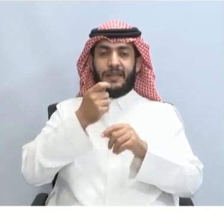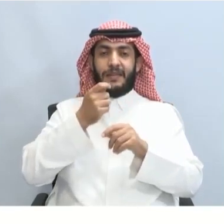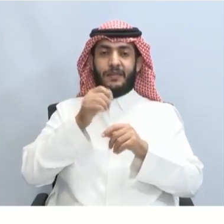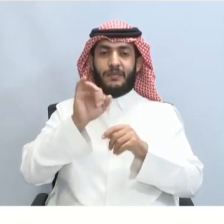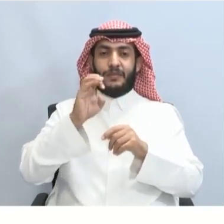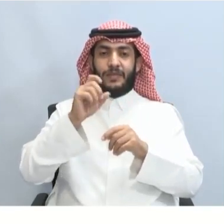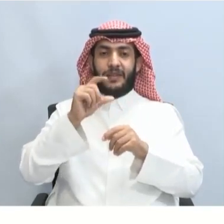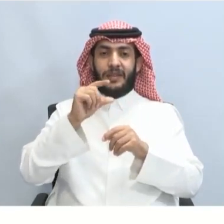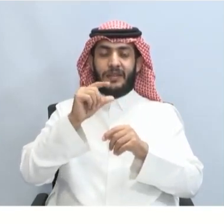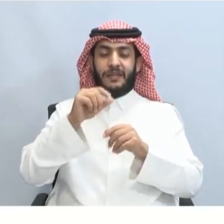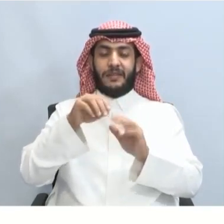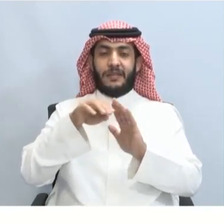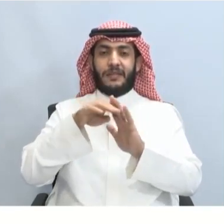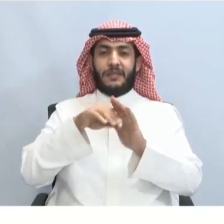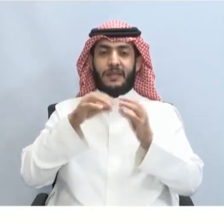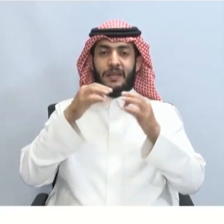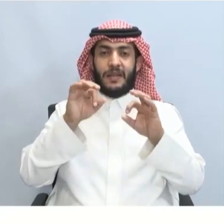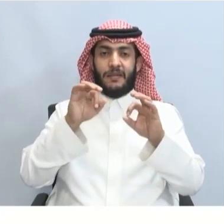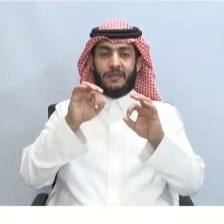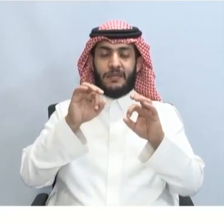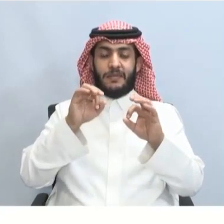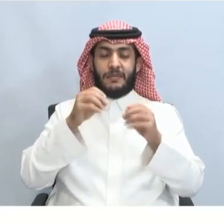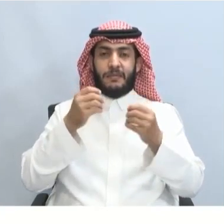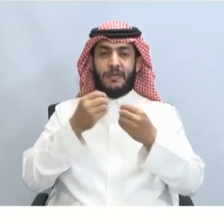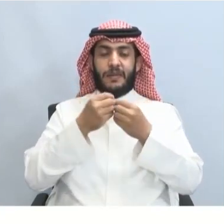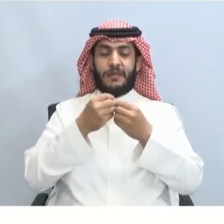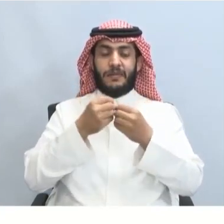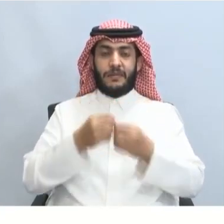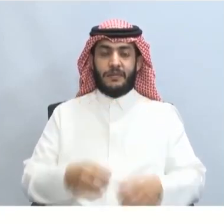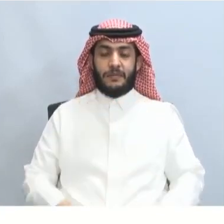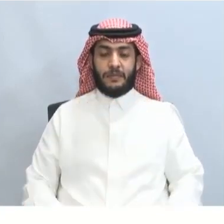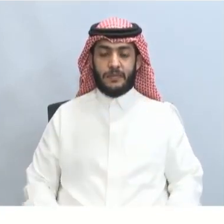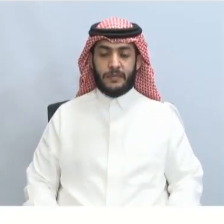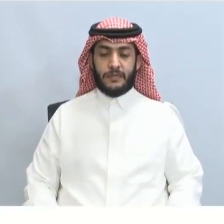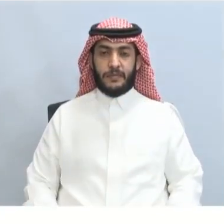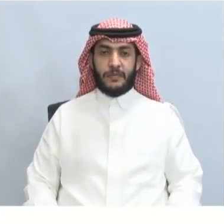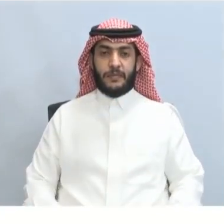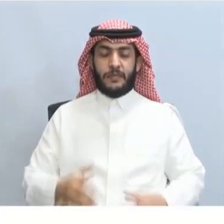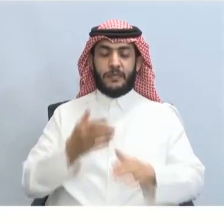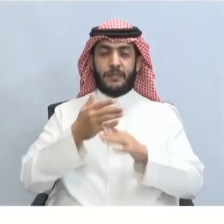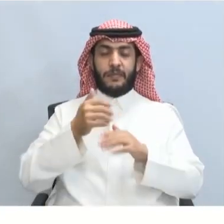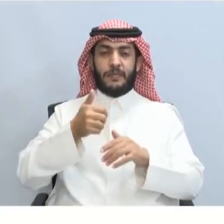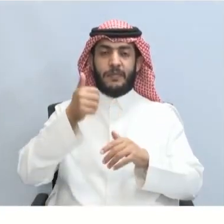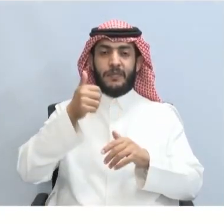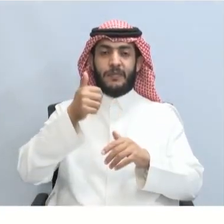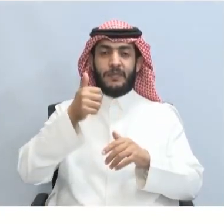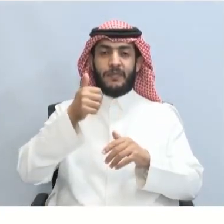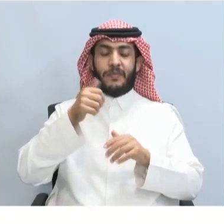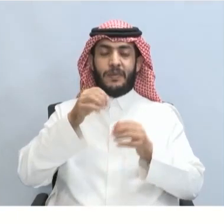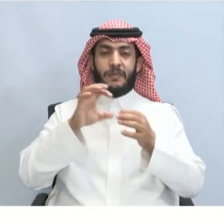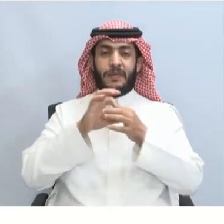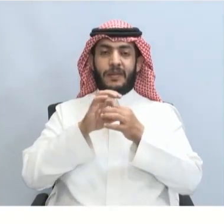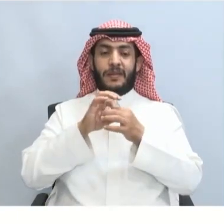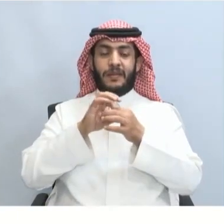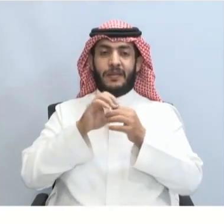المجلد اسم المجلد منتهيا بالامتداد دت اش تي ام ال لابد ان يكون الامتداد